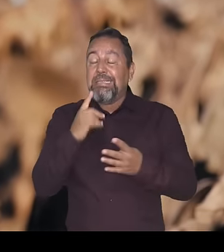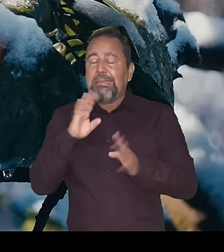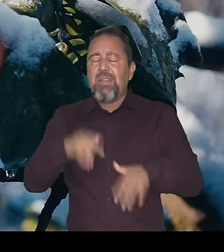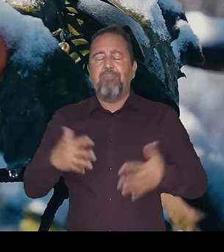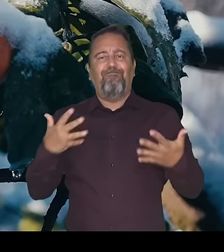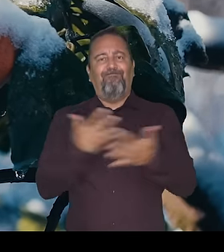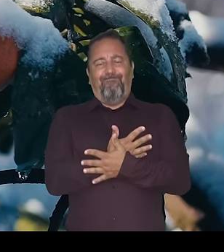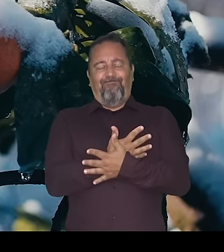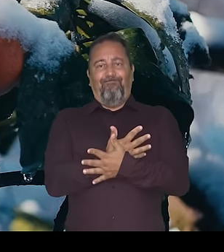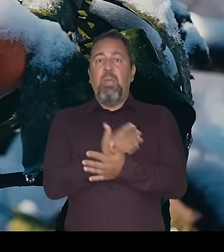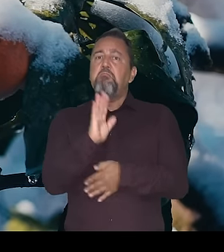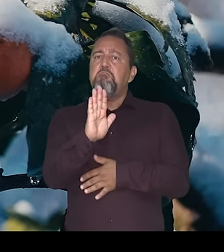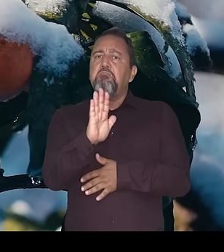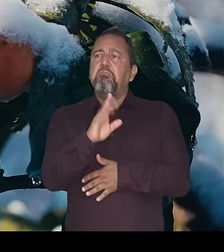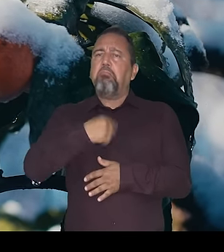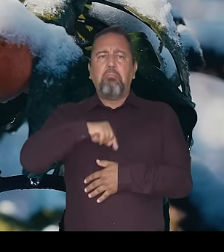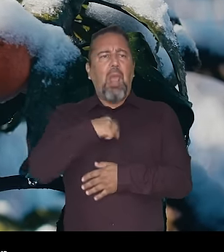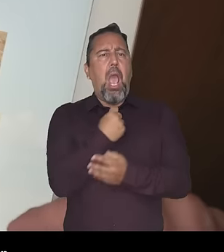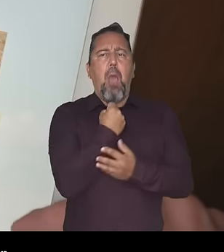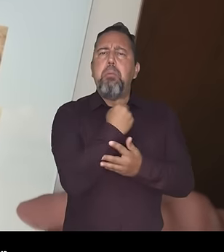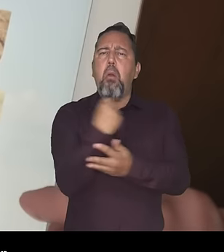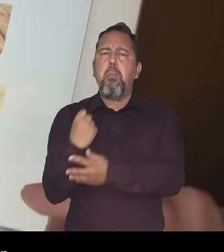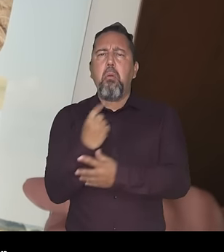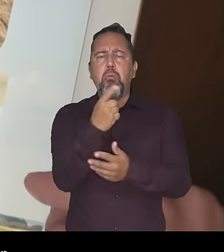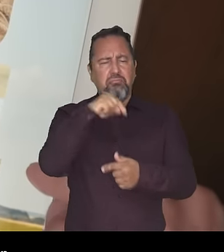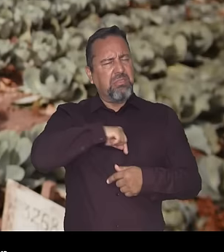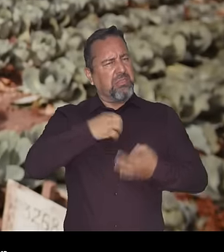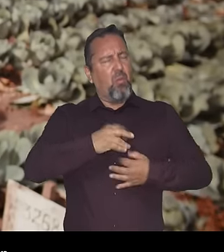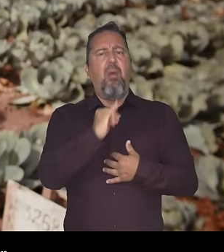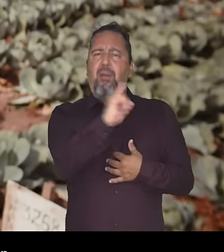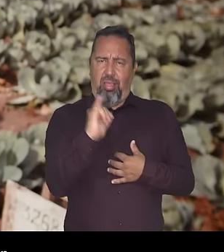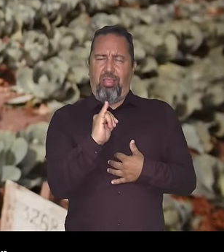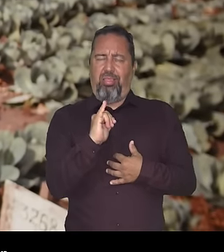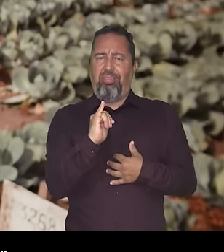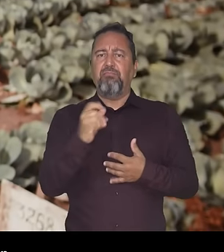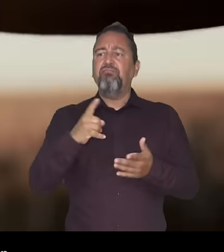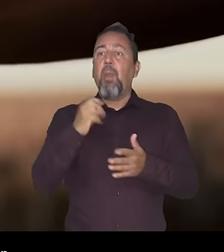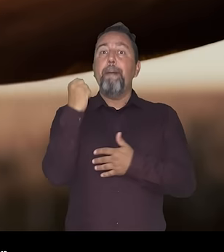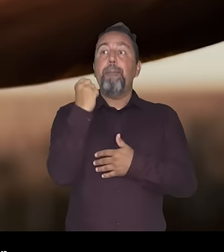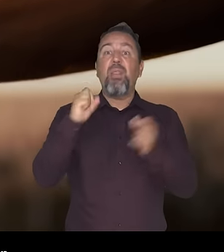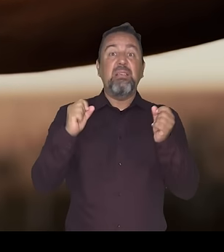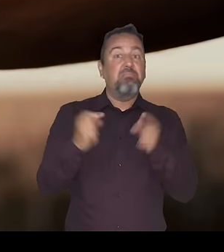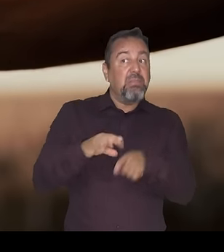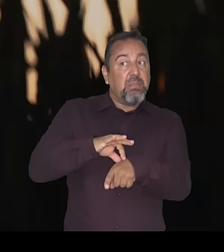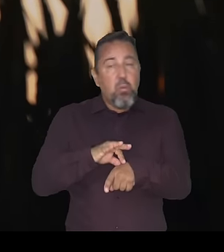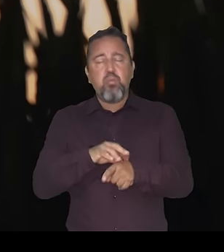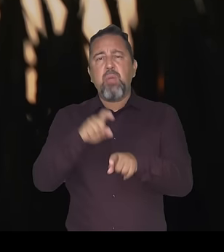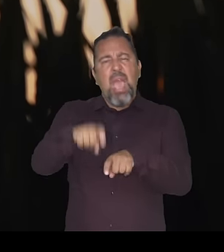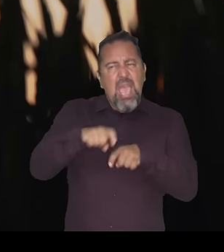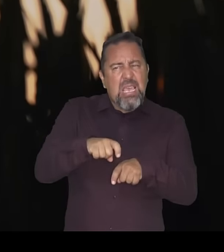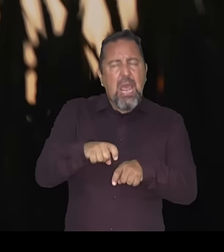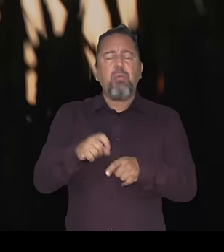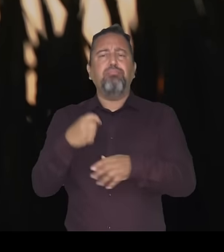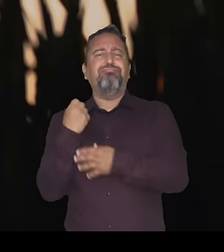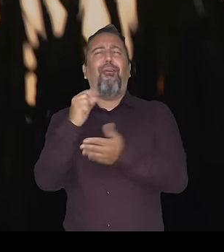Segur que no tot eixirà com esperes, però comptes amb el nostre suport per a sentir-te segur. Contracta la